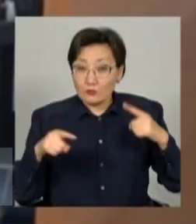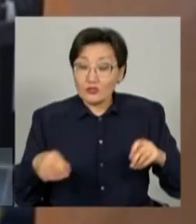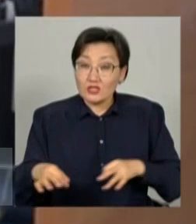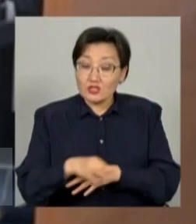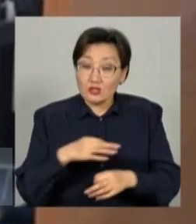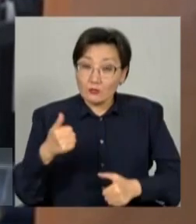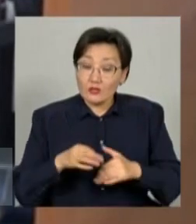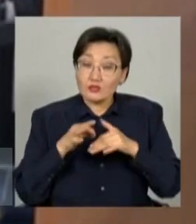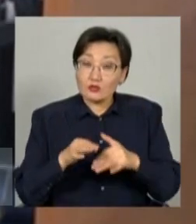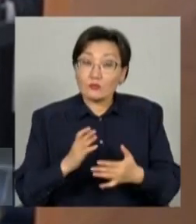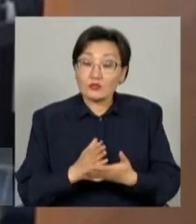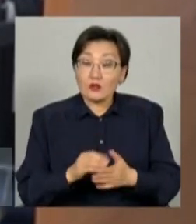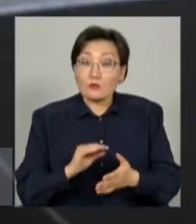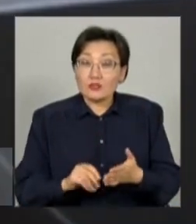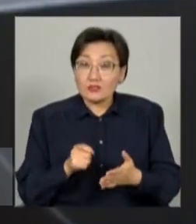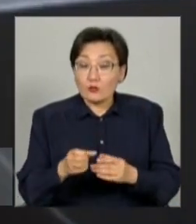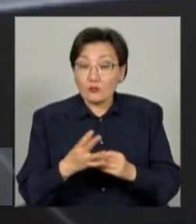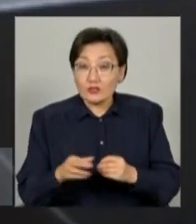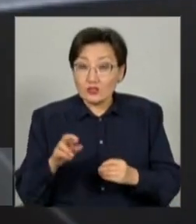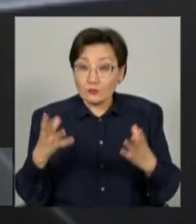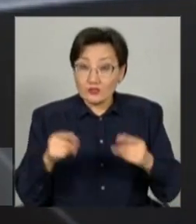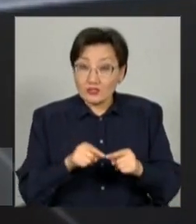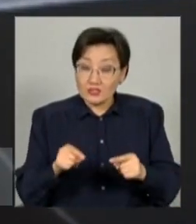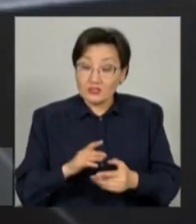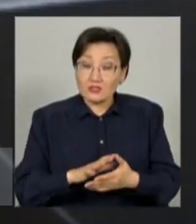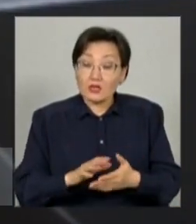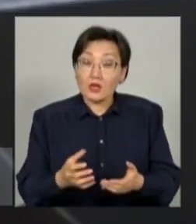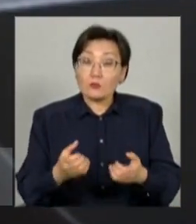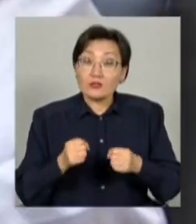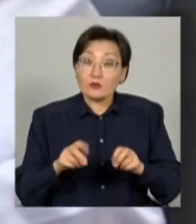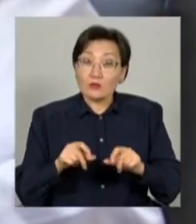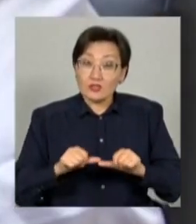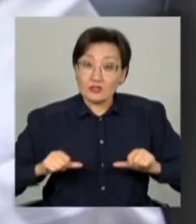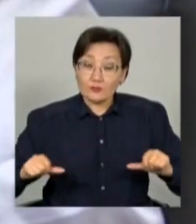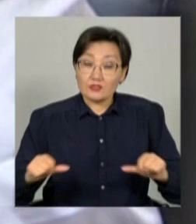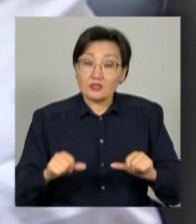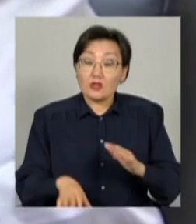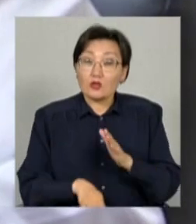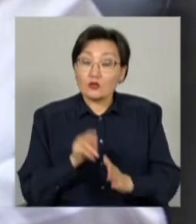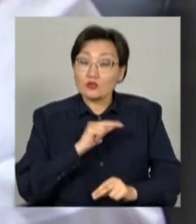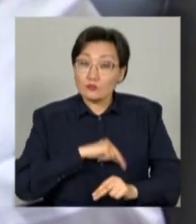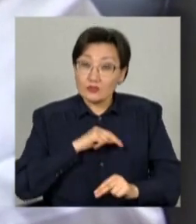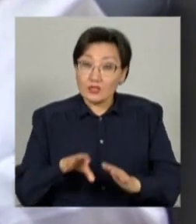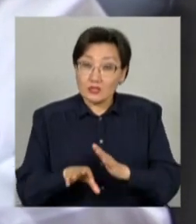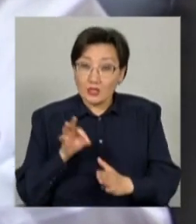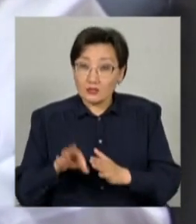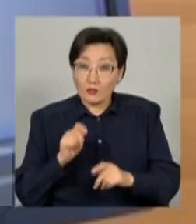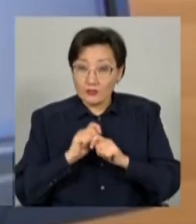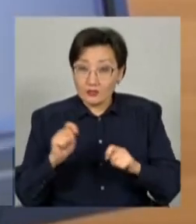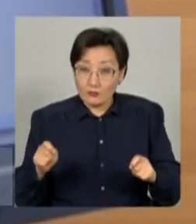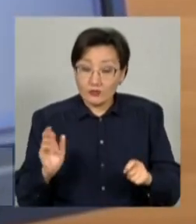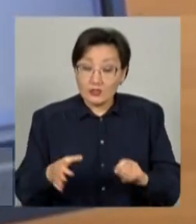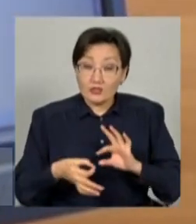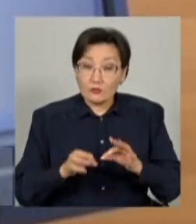жобалар байқау өтпек. Өтініштер 15 қаңтарға дейін қабылданады. Арнайы комиссия үздік жұмыстарды таңдап, бағалы сыйлықтармен марапаттайды.